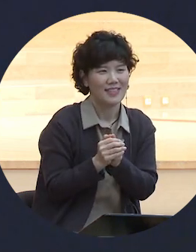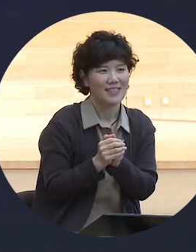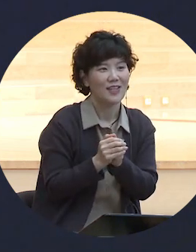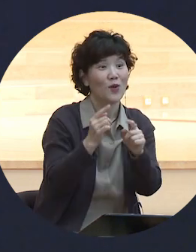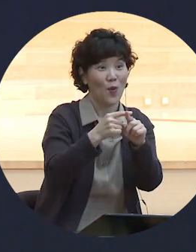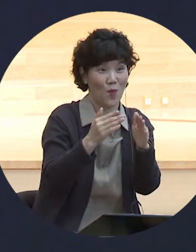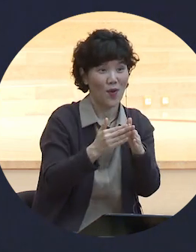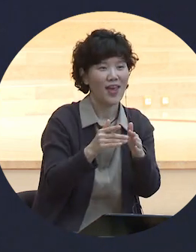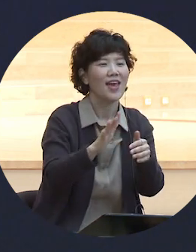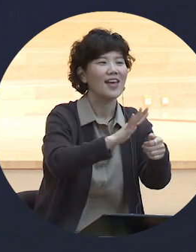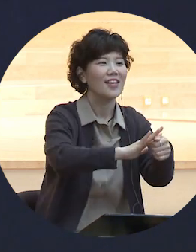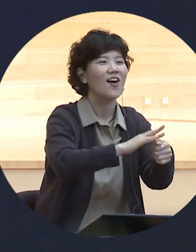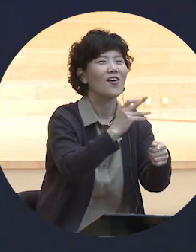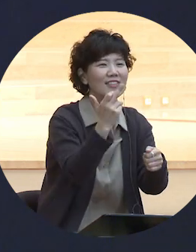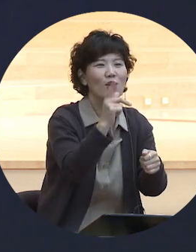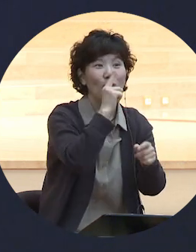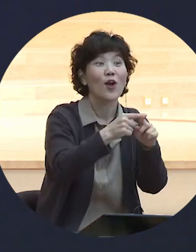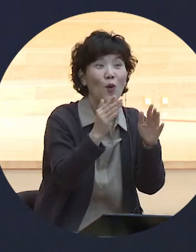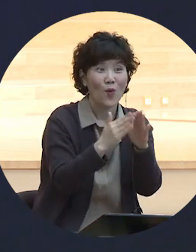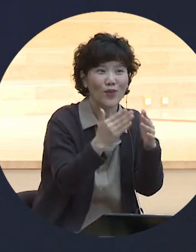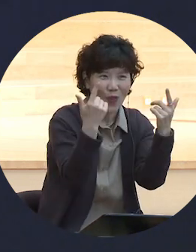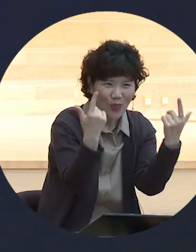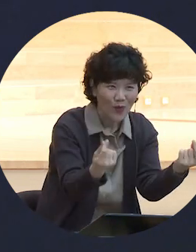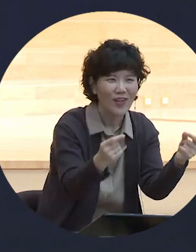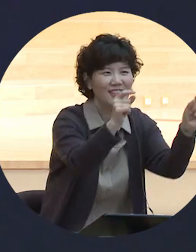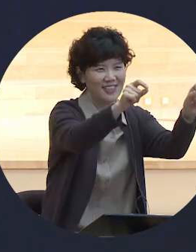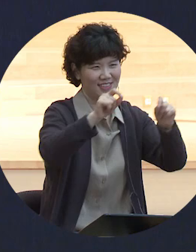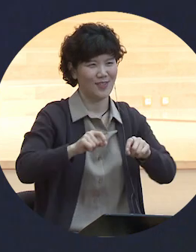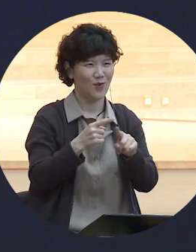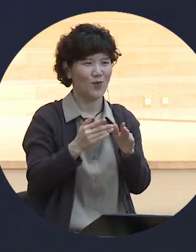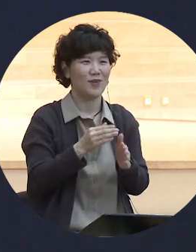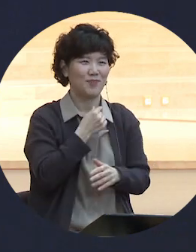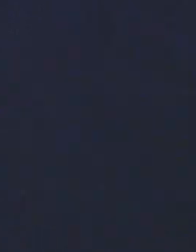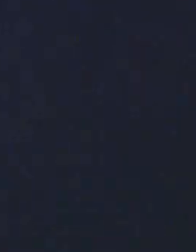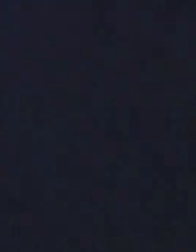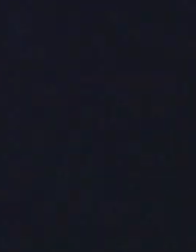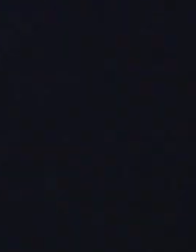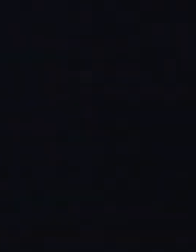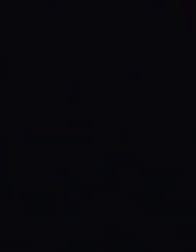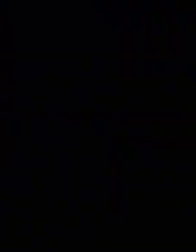우리 경산중앙교회가 그런 교회 될 수 있기를 주 예수 이름으로 축복합니다.